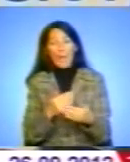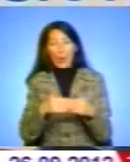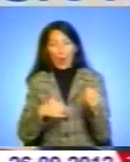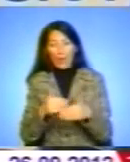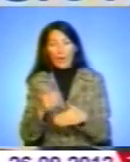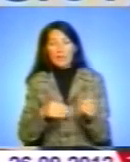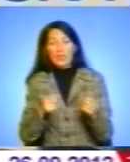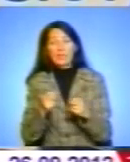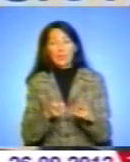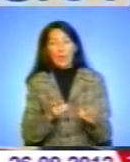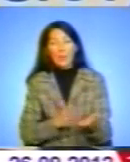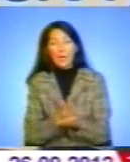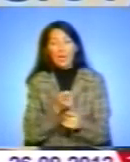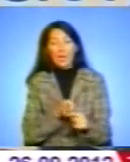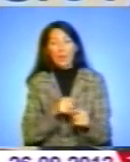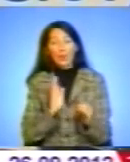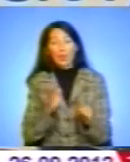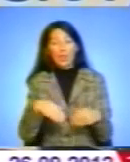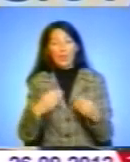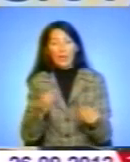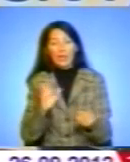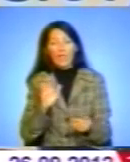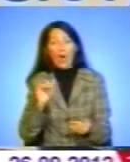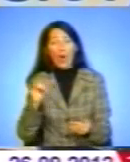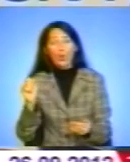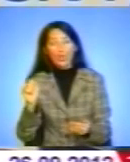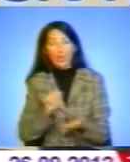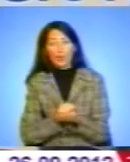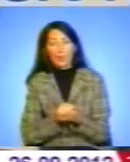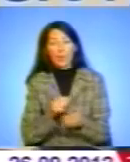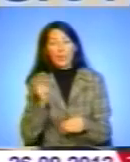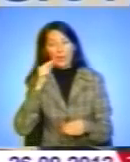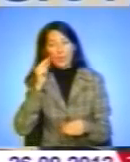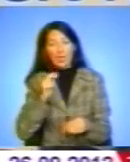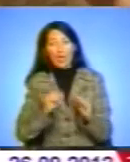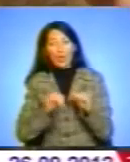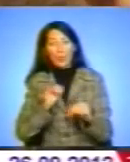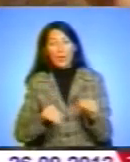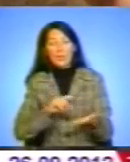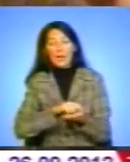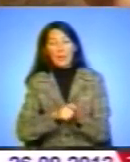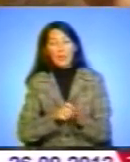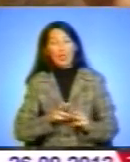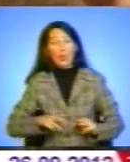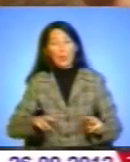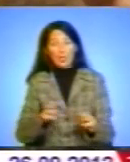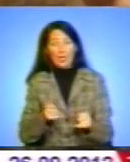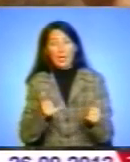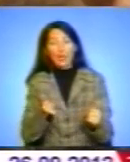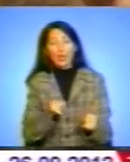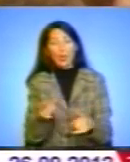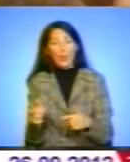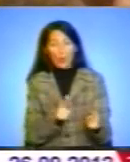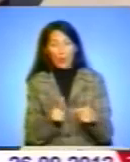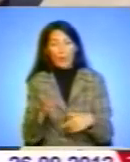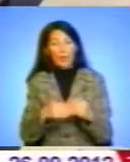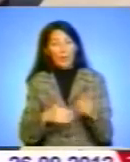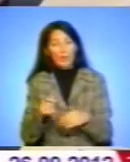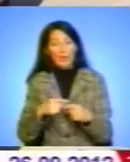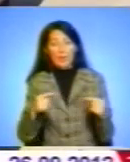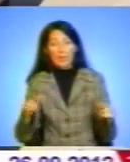які буде даватися цей ваучер на навчання чи перенавчання, він розробляється Кабінетом міністрів. Для того, щоб підготувати фахівців різних